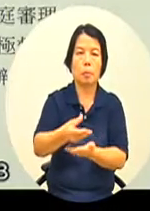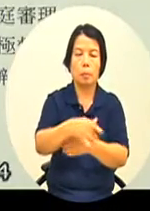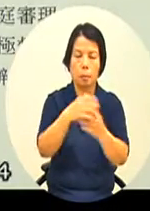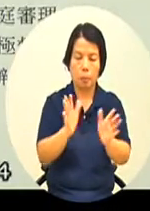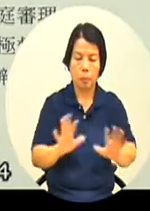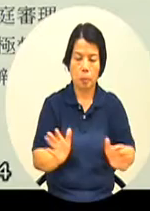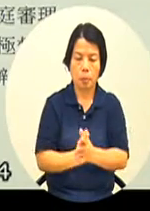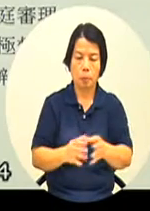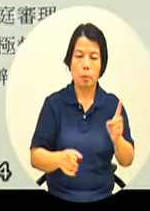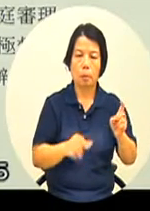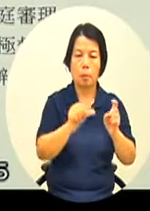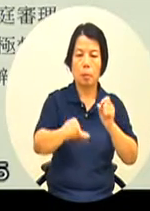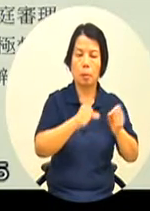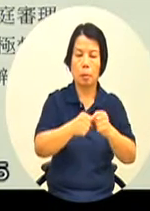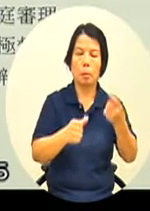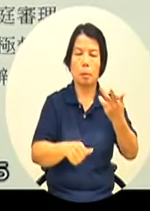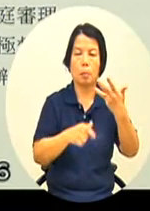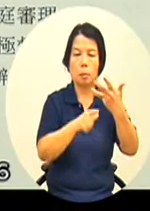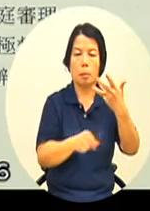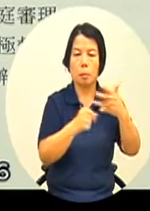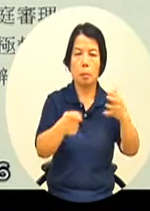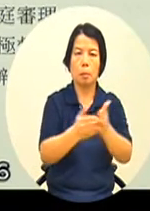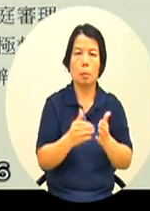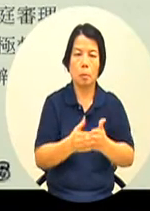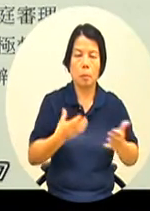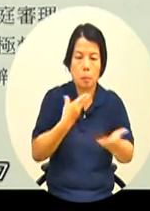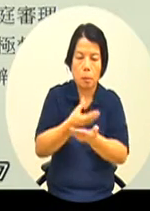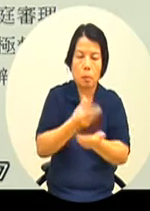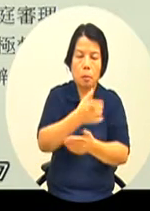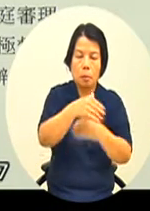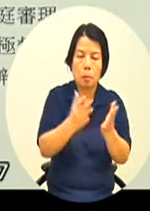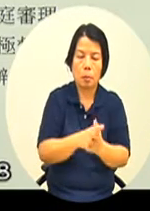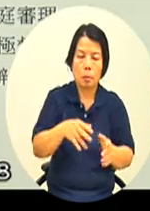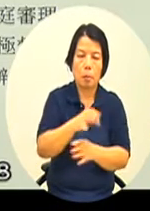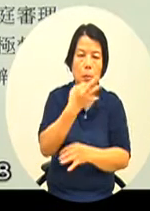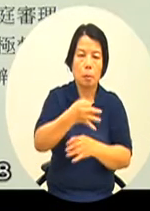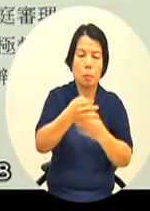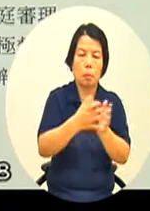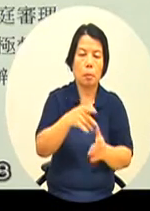至105年8月底止，已拨付球场救助金新台币